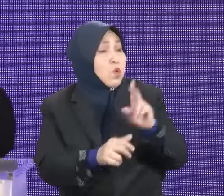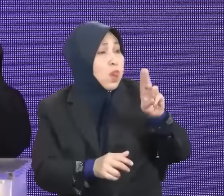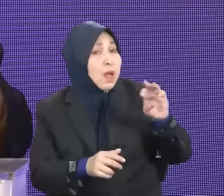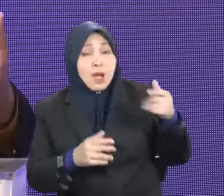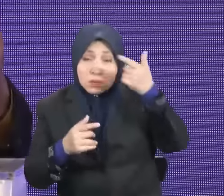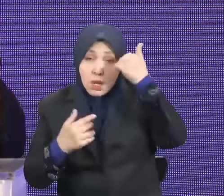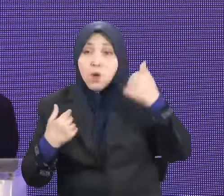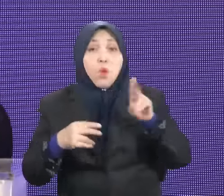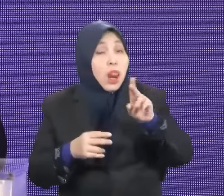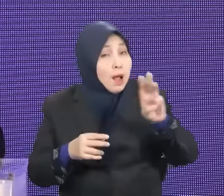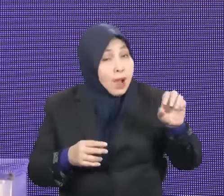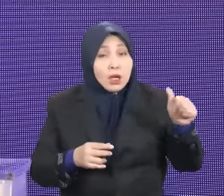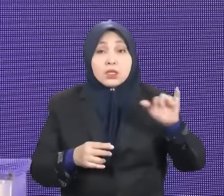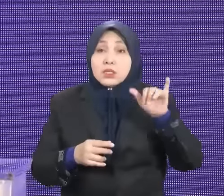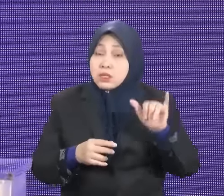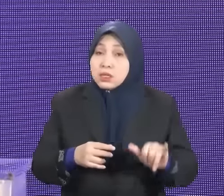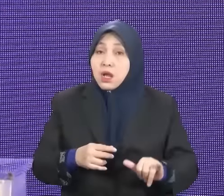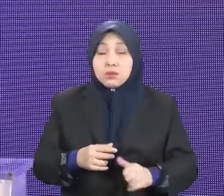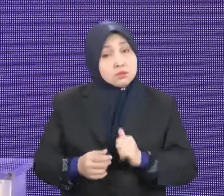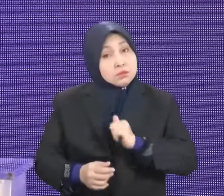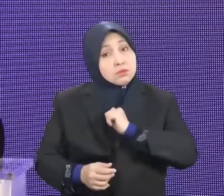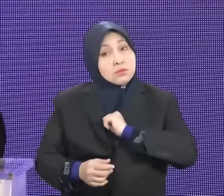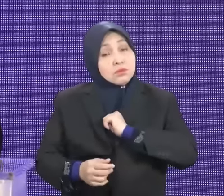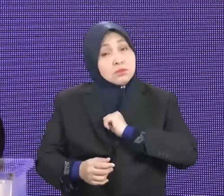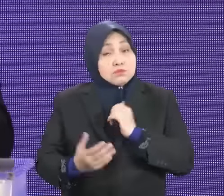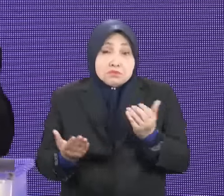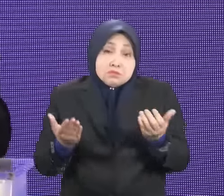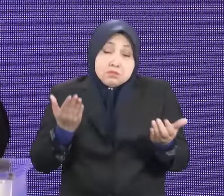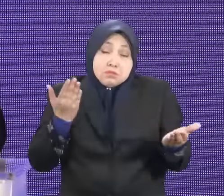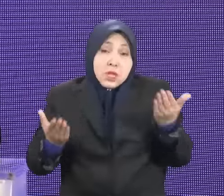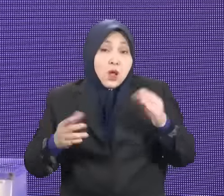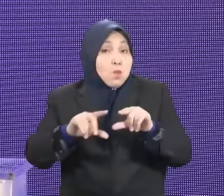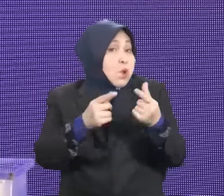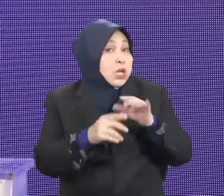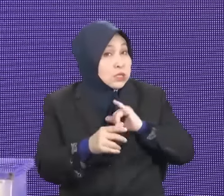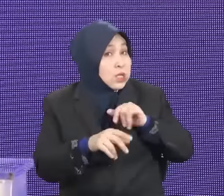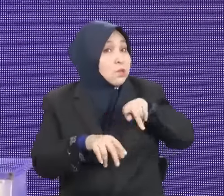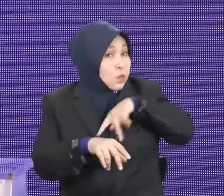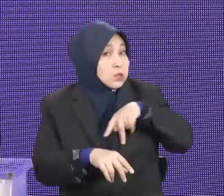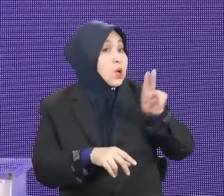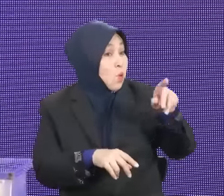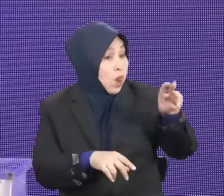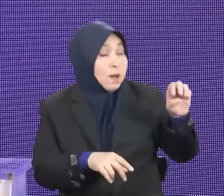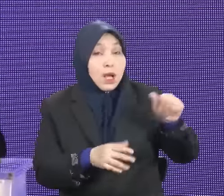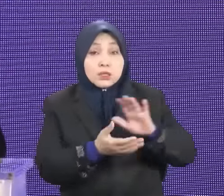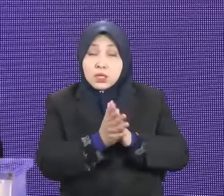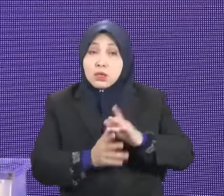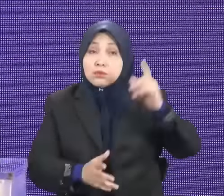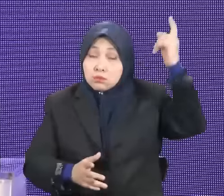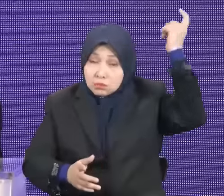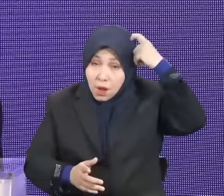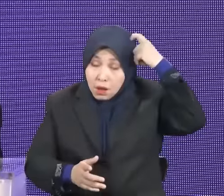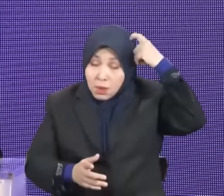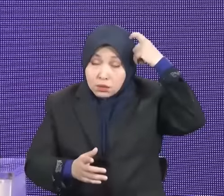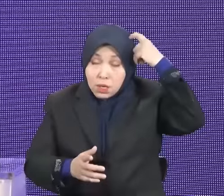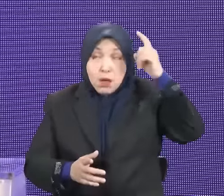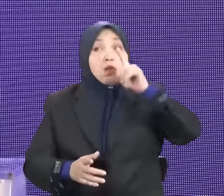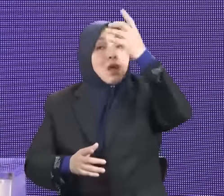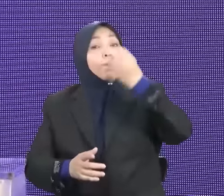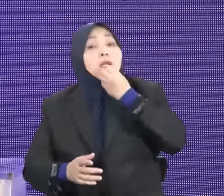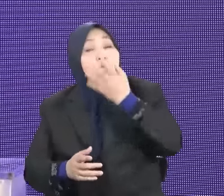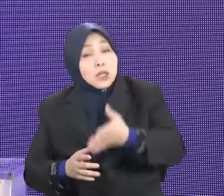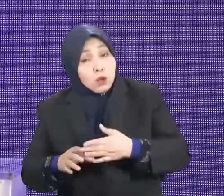ulama-ulama Yang Tersendiri yang mungkin ini kumpulan Saya punya ulama ya jadi Allah Nyatakan pada ayat